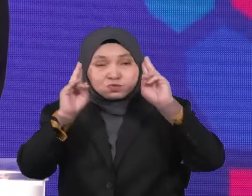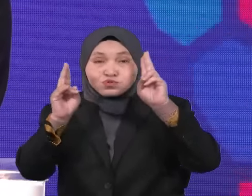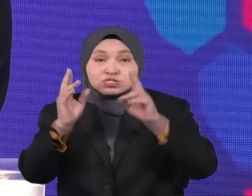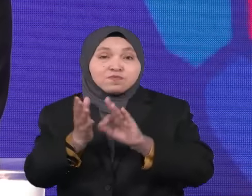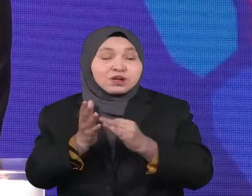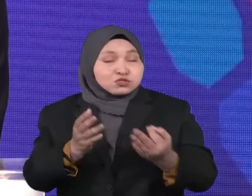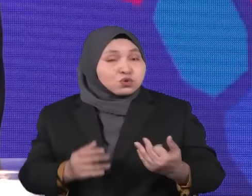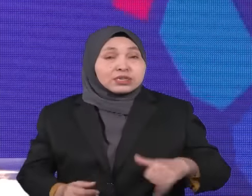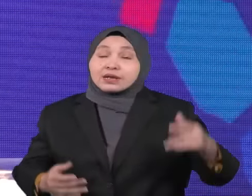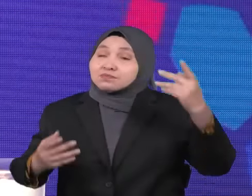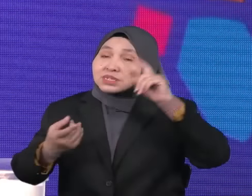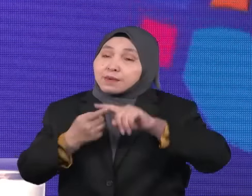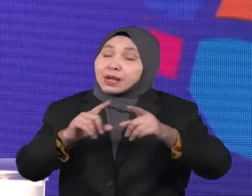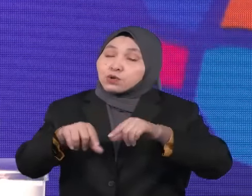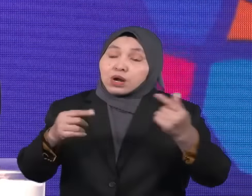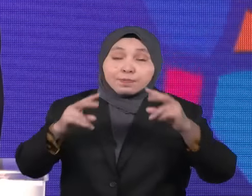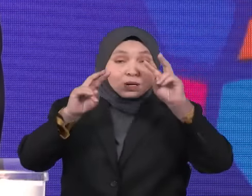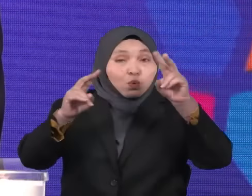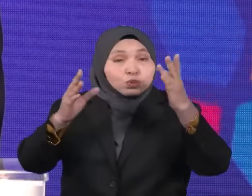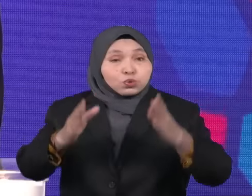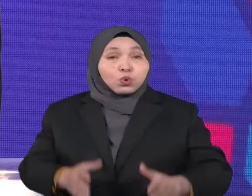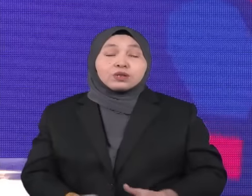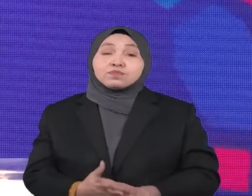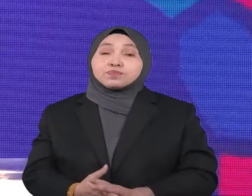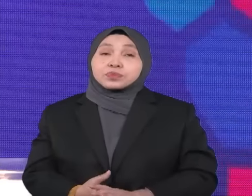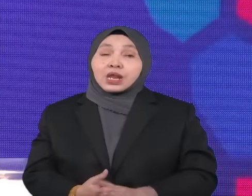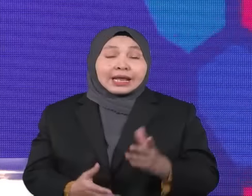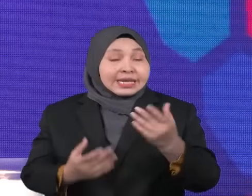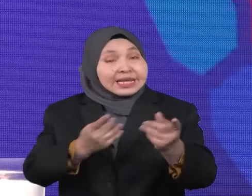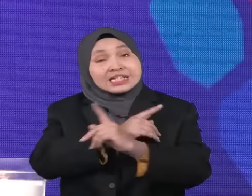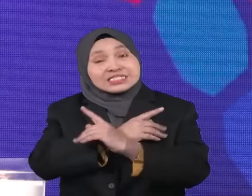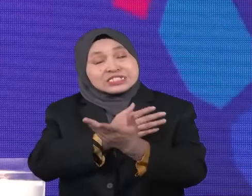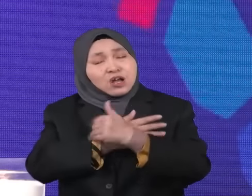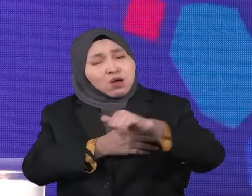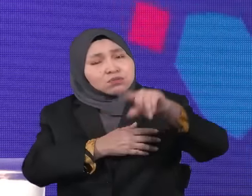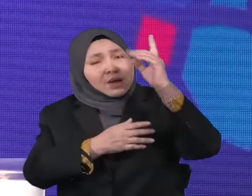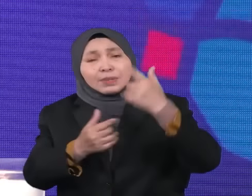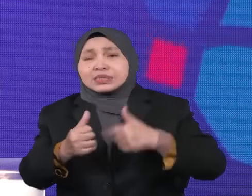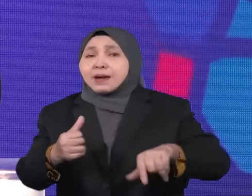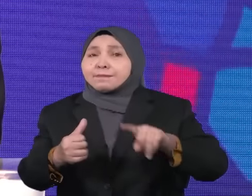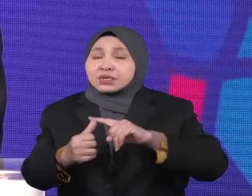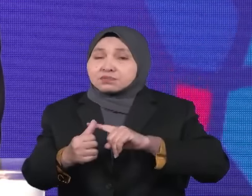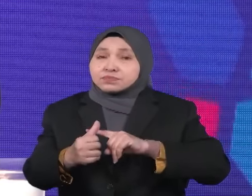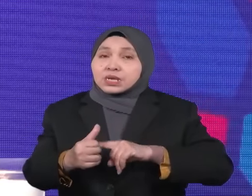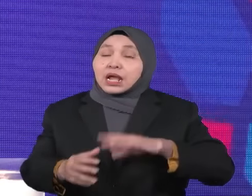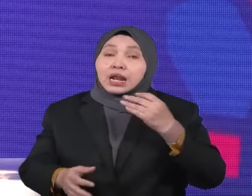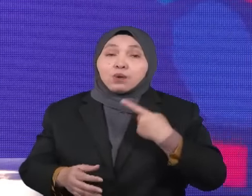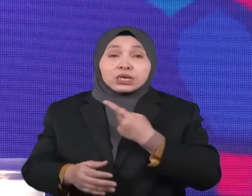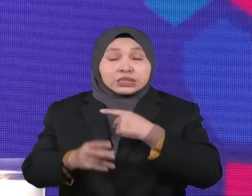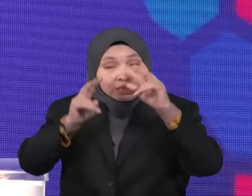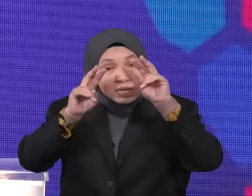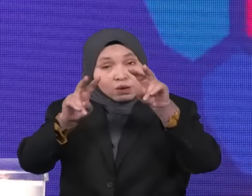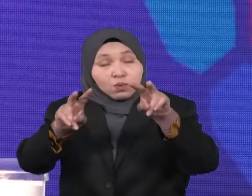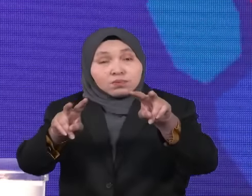sahabat Al-Quran, tuan-tuan dan puan-puan, penonton yang dikasihi Allah Subhanahu Wa Taala. Yang pertama sekali, kalau kita